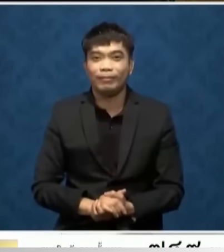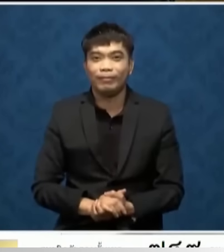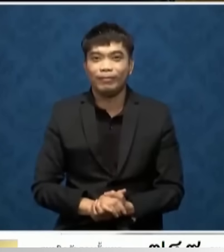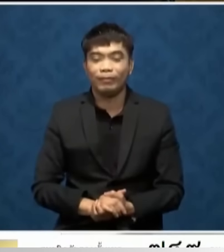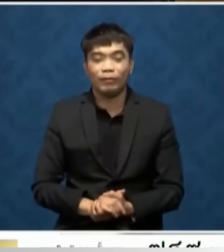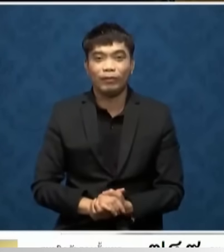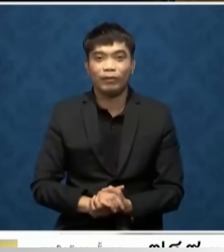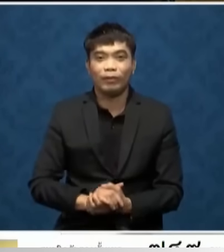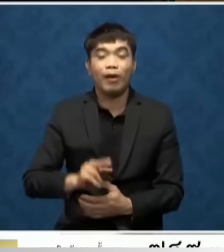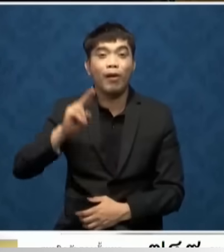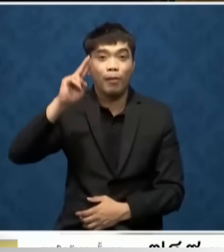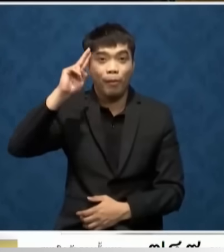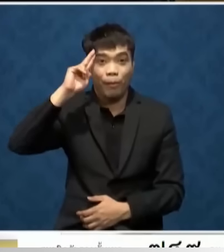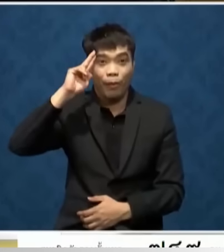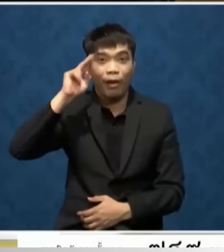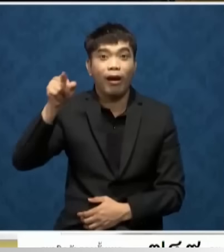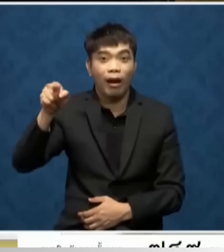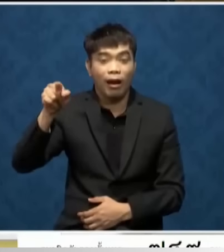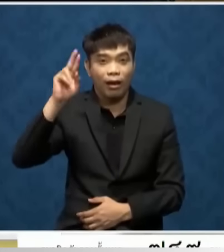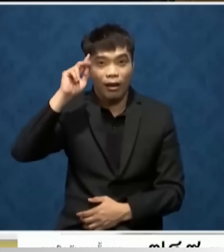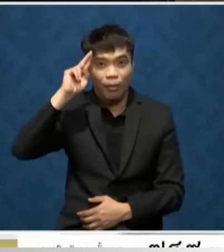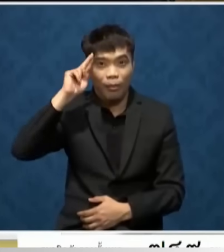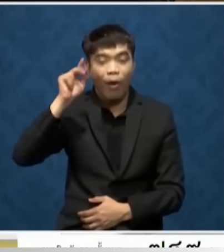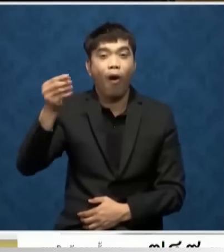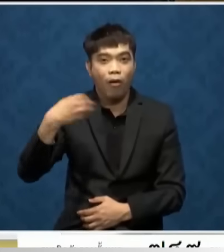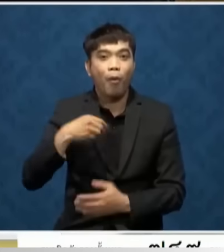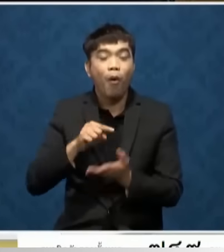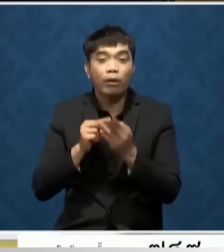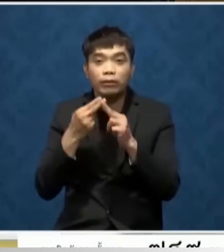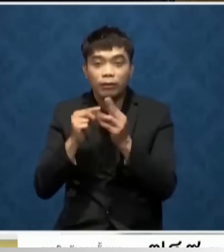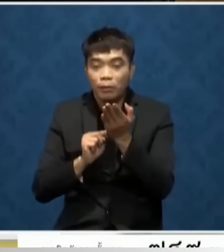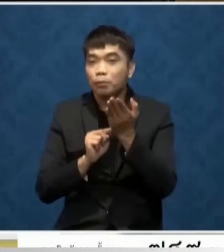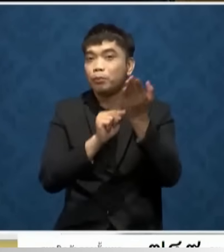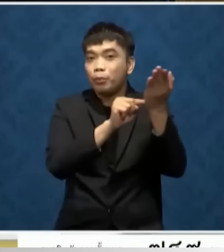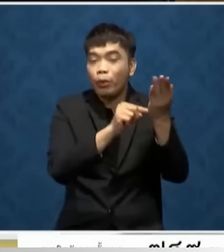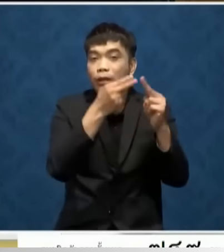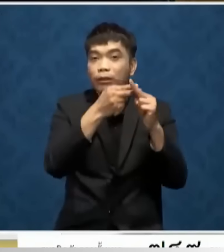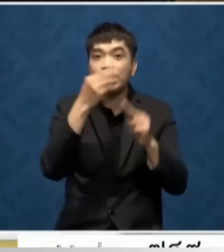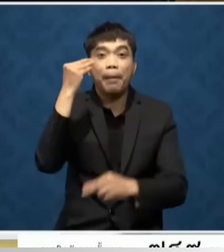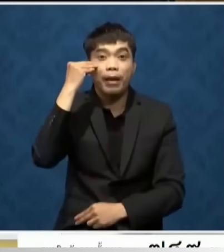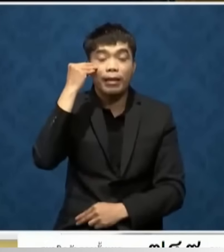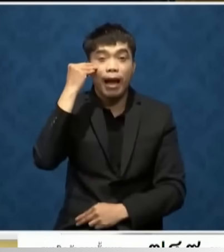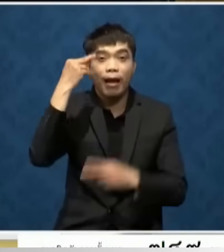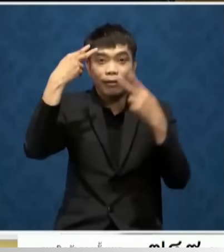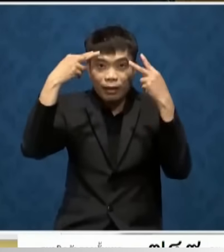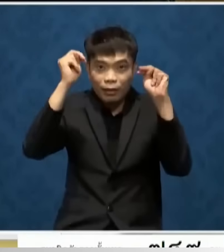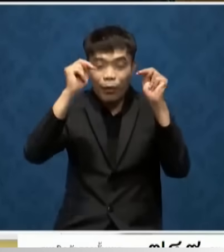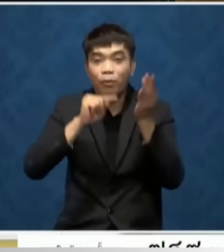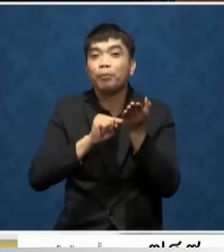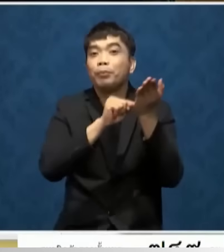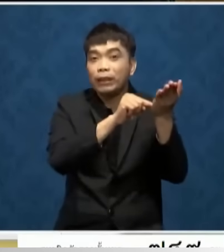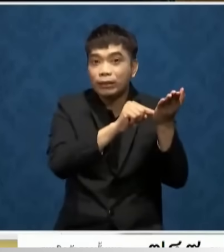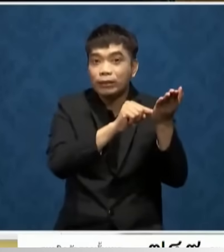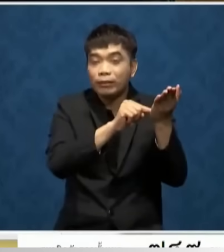ชนน่านขอประทานโทษที่เอ่ยนามได้เป็นผู้เสนอชื่อนายพิธาลิ้มเจริญรัตน์ให้เป็นบุคคลที่สมควรเป็นนายกรัฐมนต